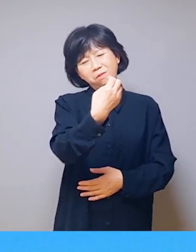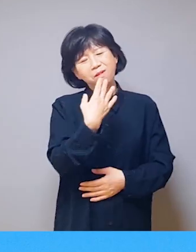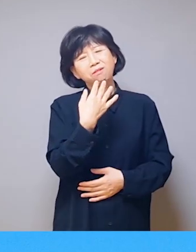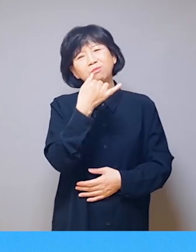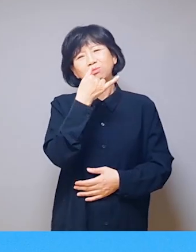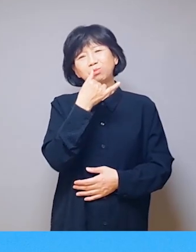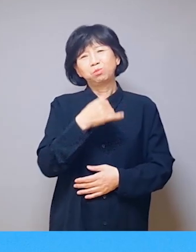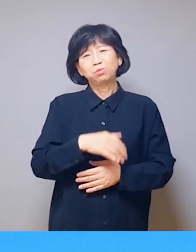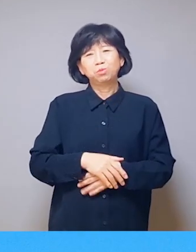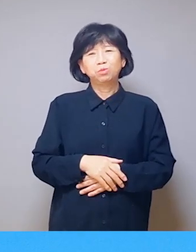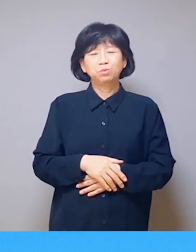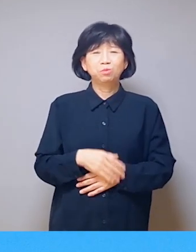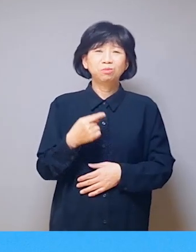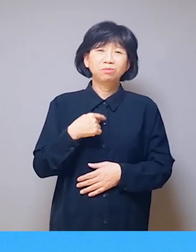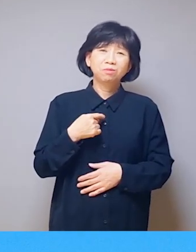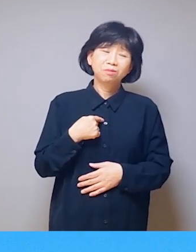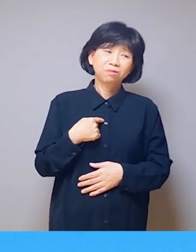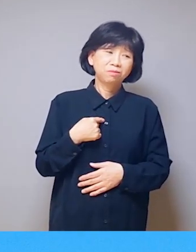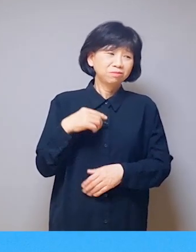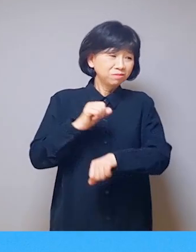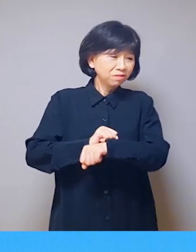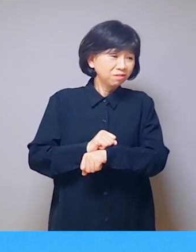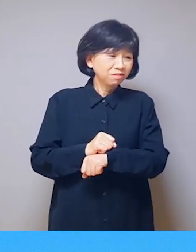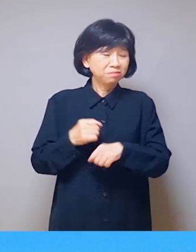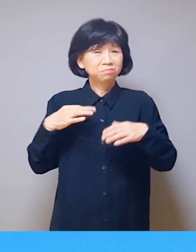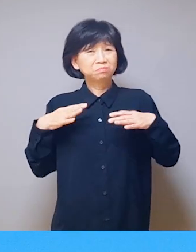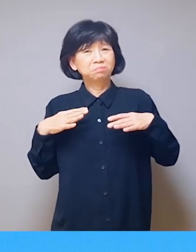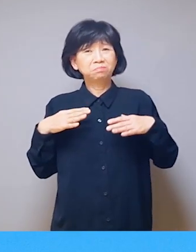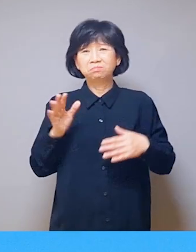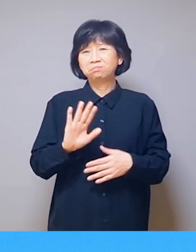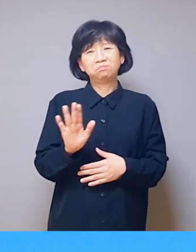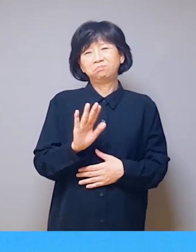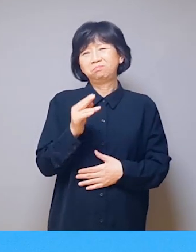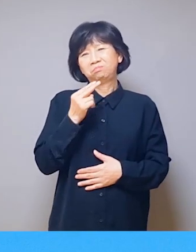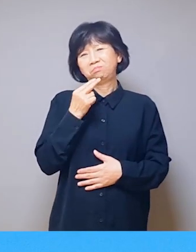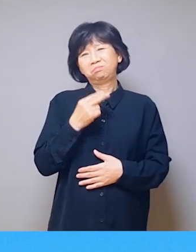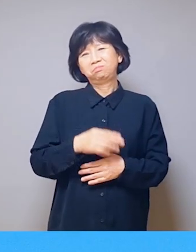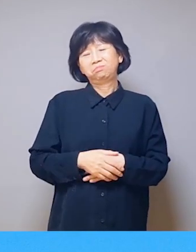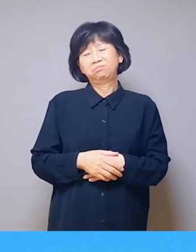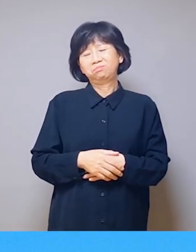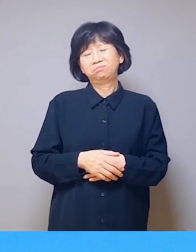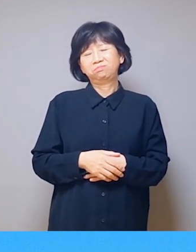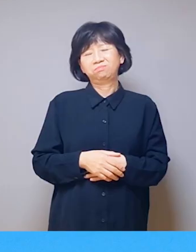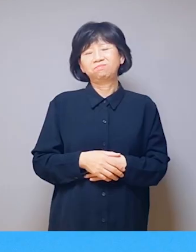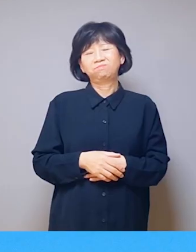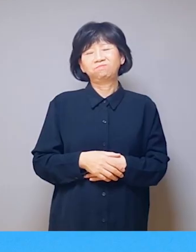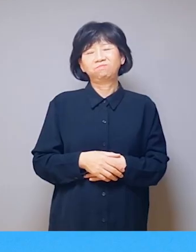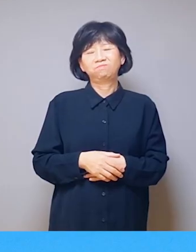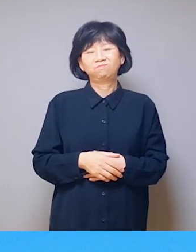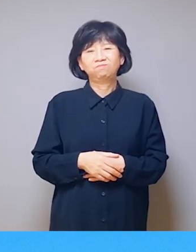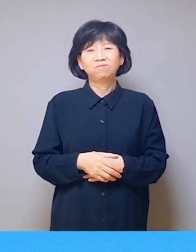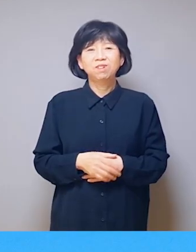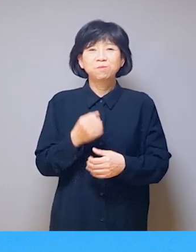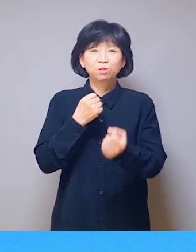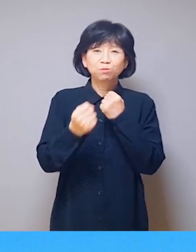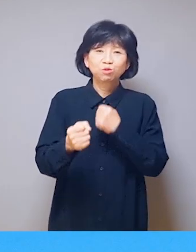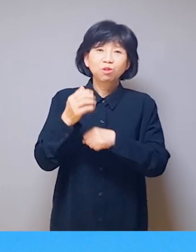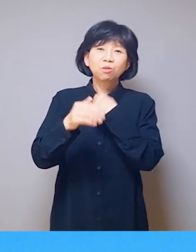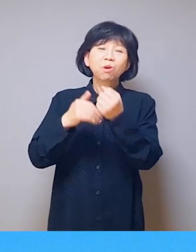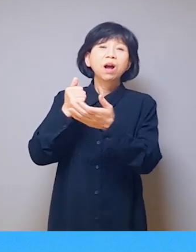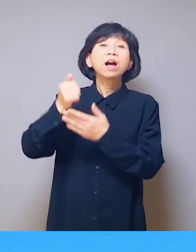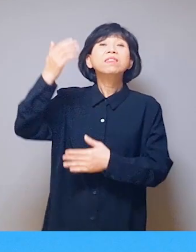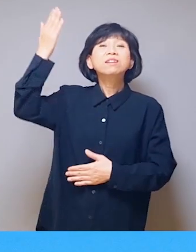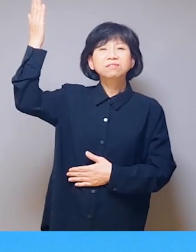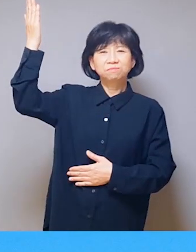목사가 잘났습니까? 잘난 거 하나도 없거든요. 이래저래 속상하고 그런 일들이 있는 거예요. 그럼에도 불구하고